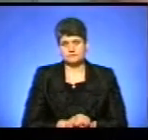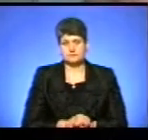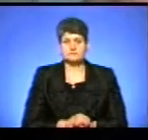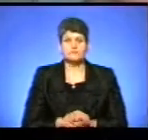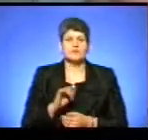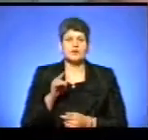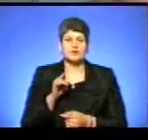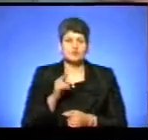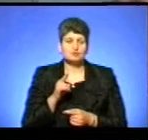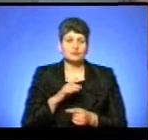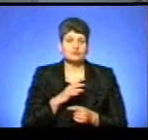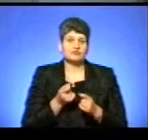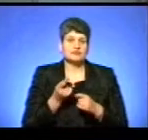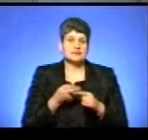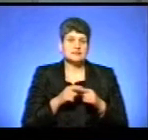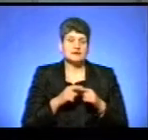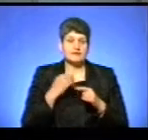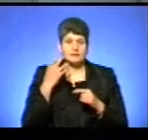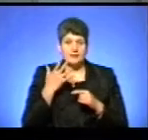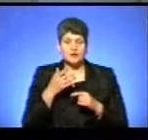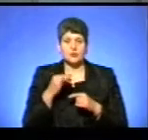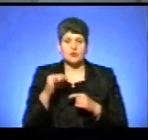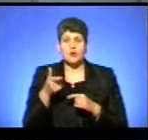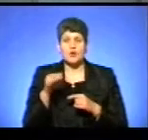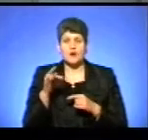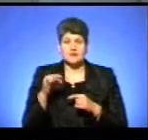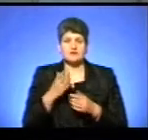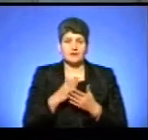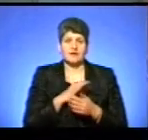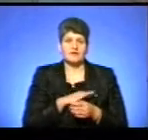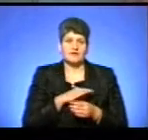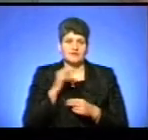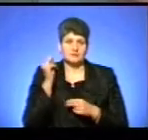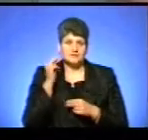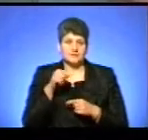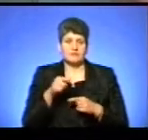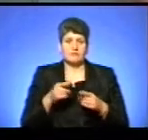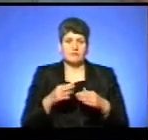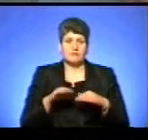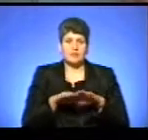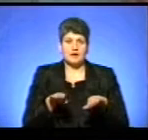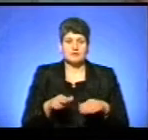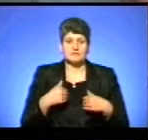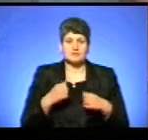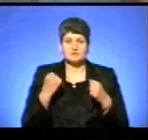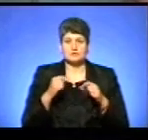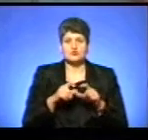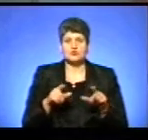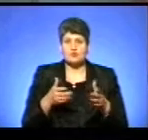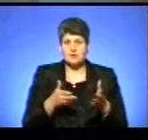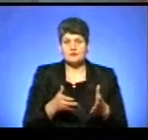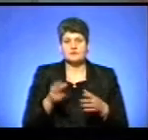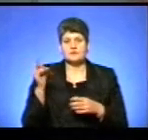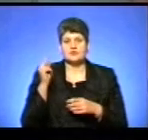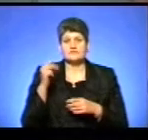Чому року це була така ідея? Юрій Горайський в свій час є вихованцем відділення плавання нашої спортивної школи. Він